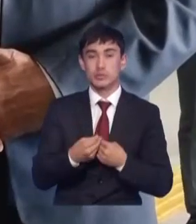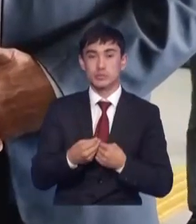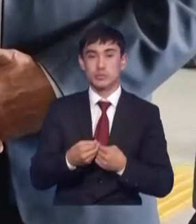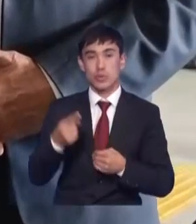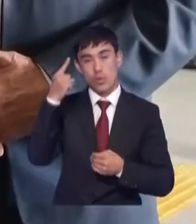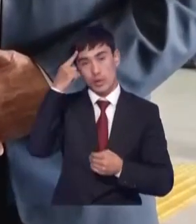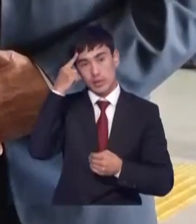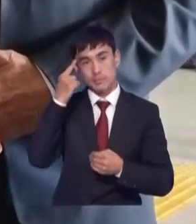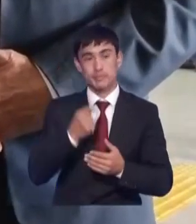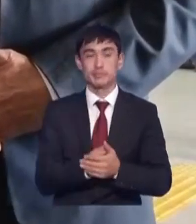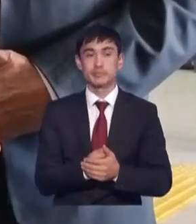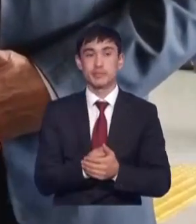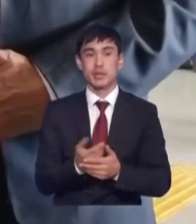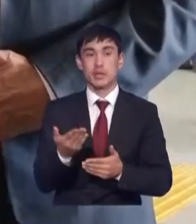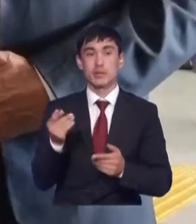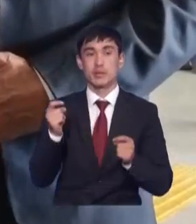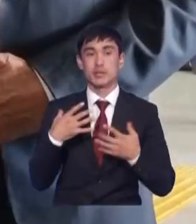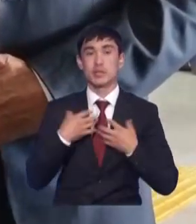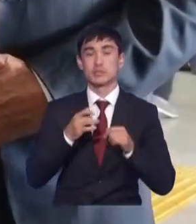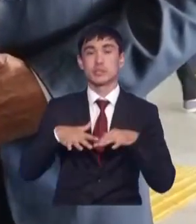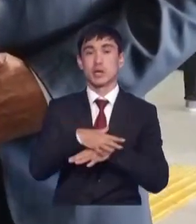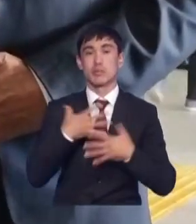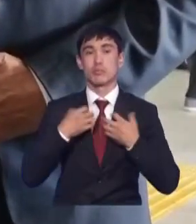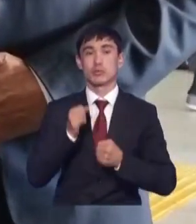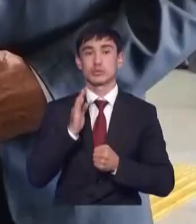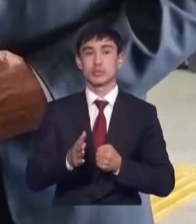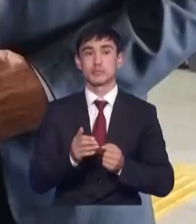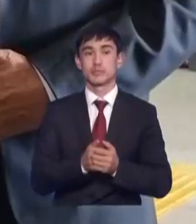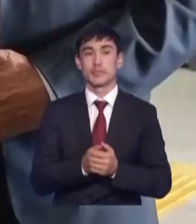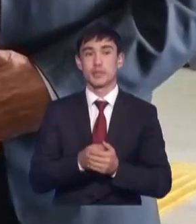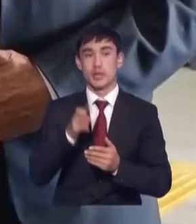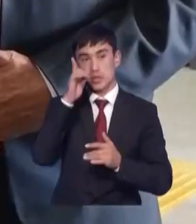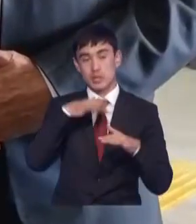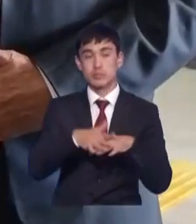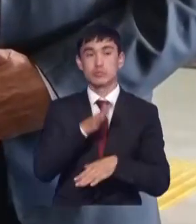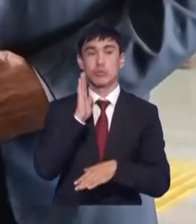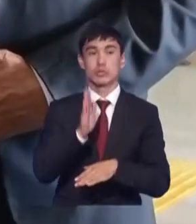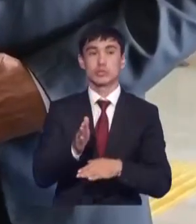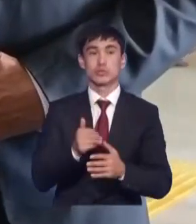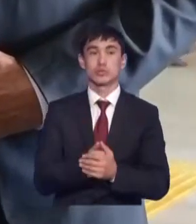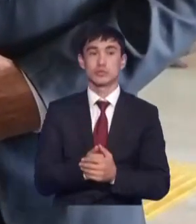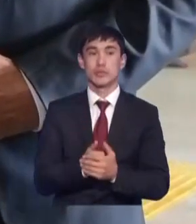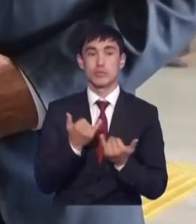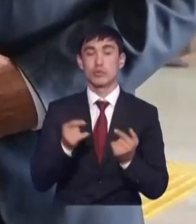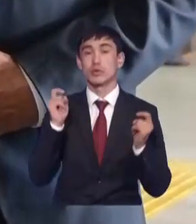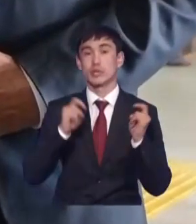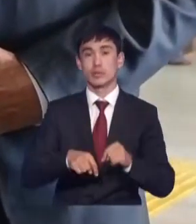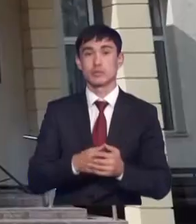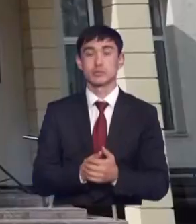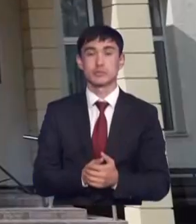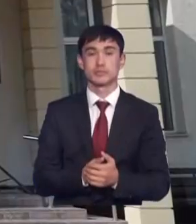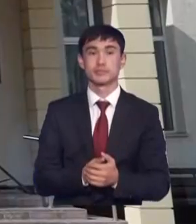ойдан әкелге еліміз аман жұртымыз тыныш болсын деп еліміздің болашағы үшін бүгін келіп отырмыз